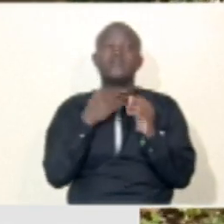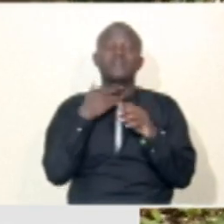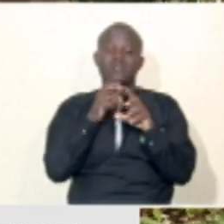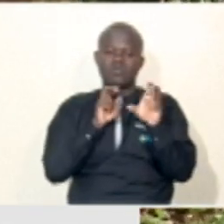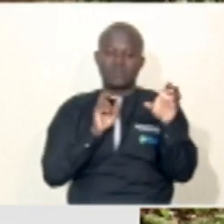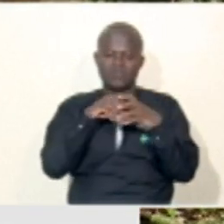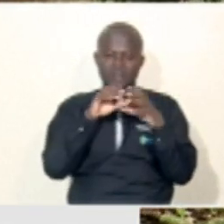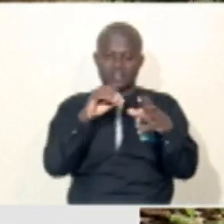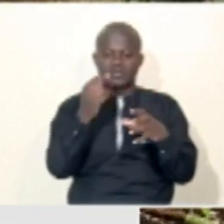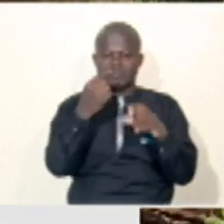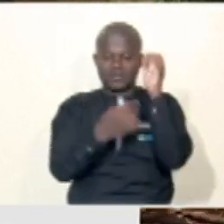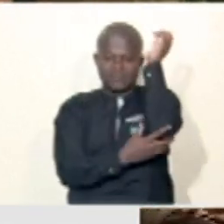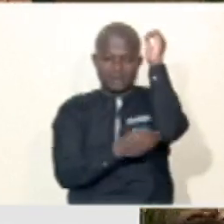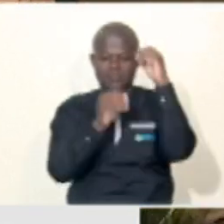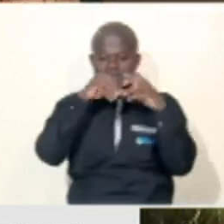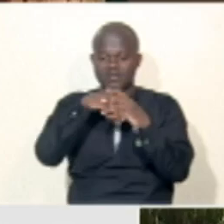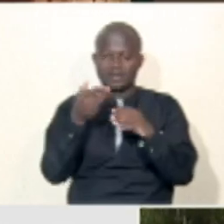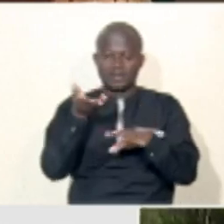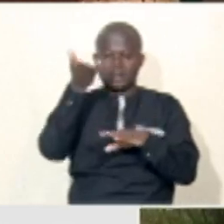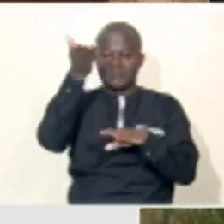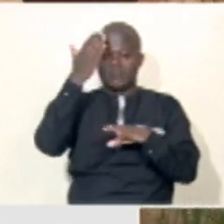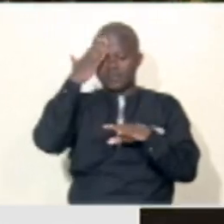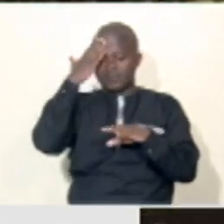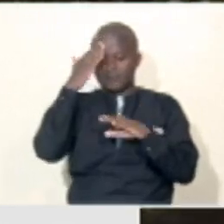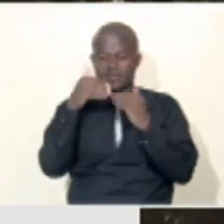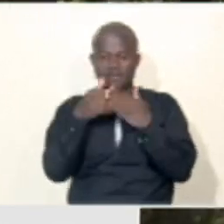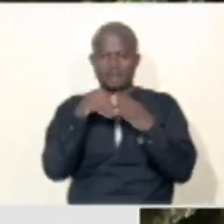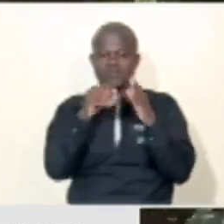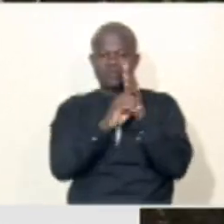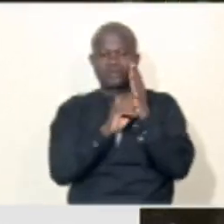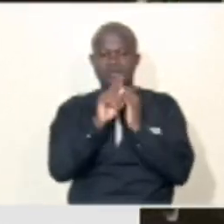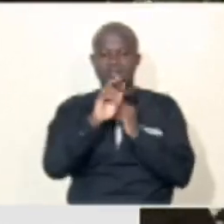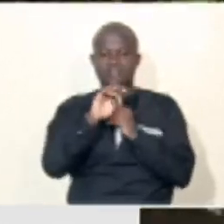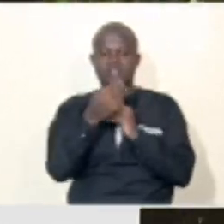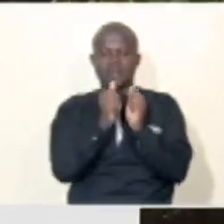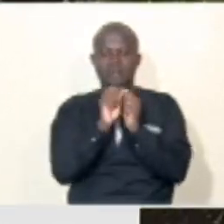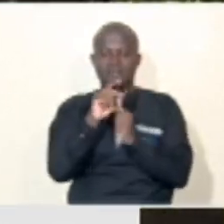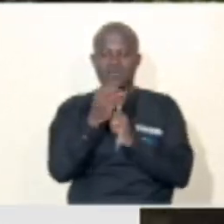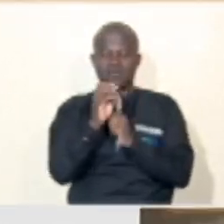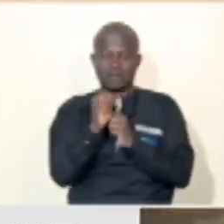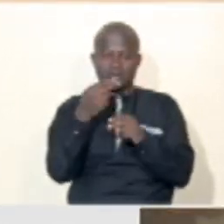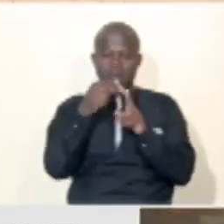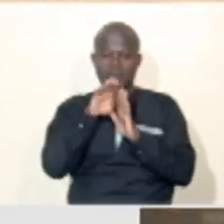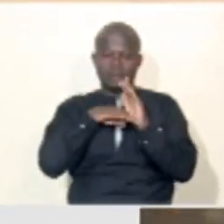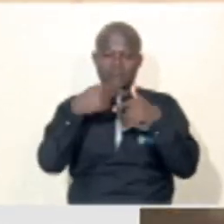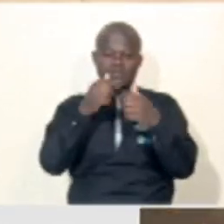mu cyiciro cya mbere cy'ubudehe bajya mu byisumbuyeho iramenyekana mu turere twa Kirehe na Ngoma, urutonde